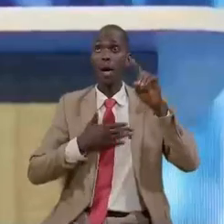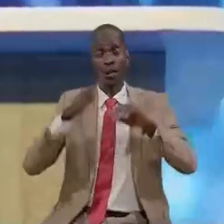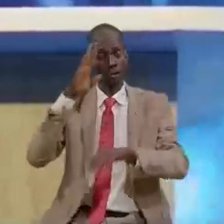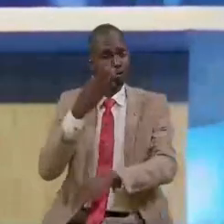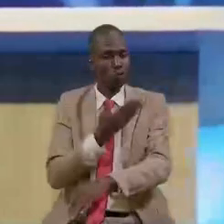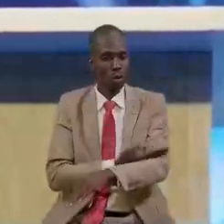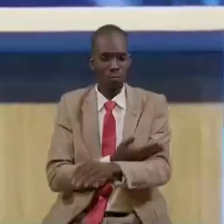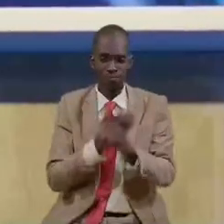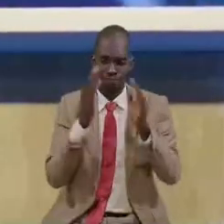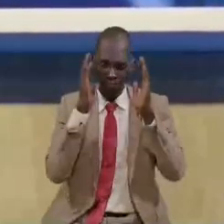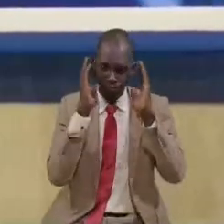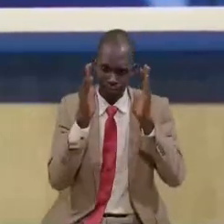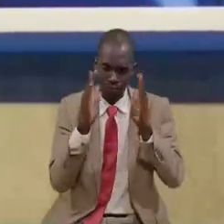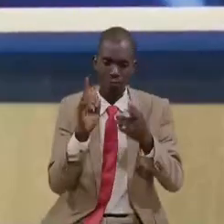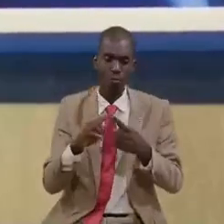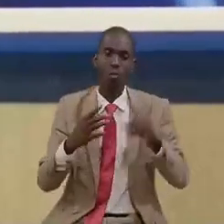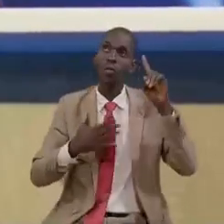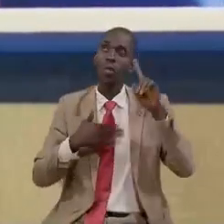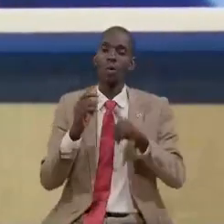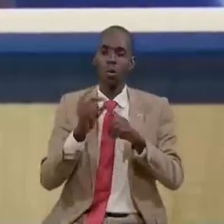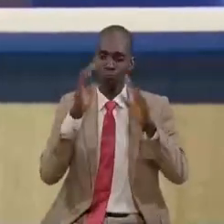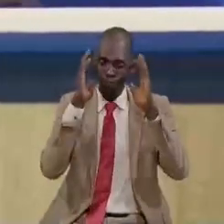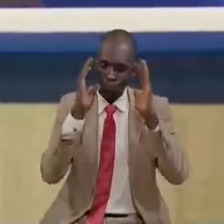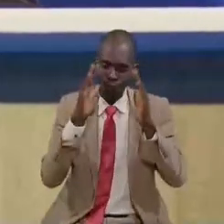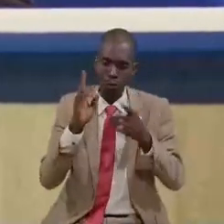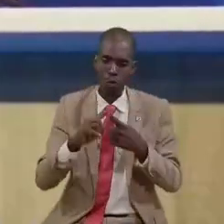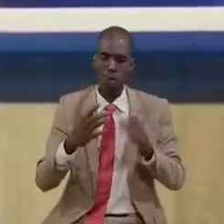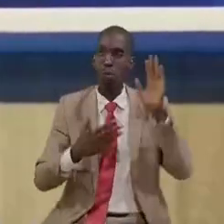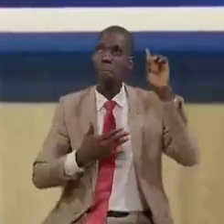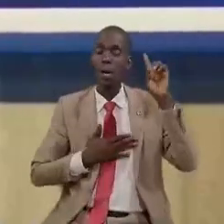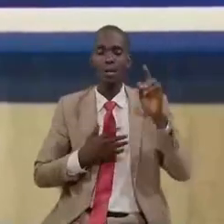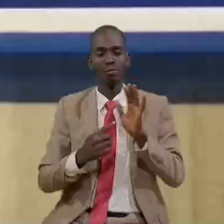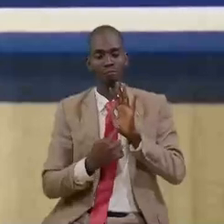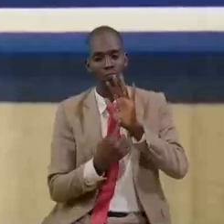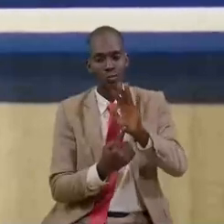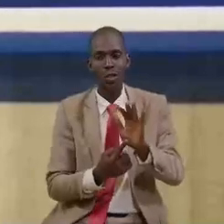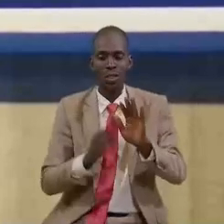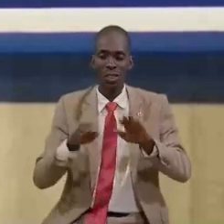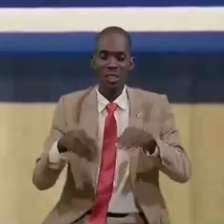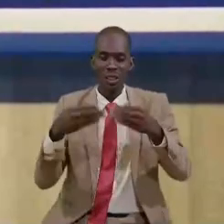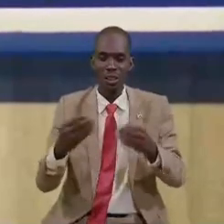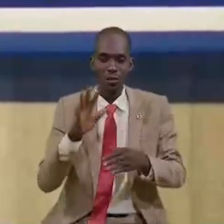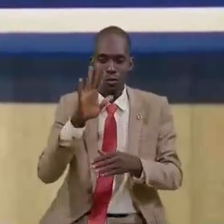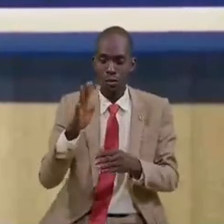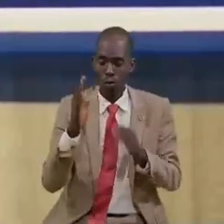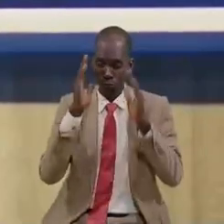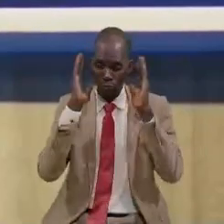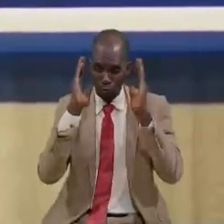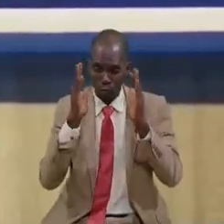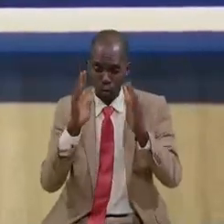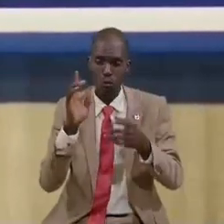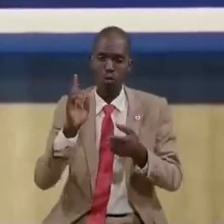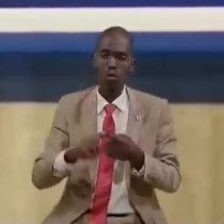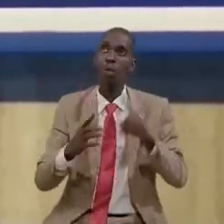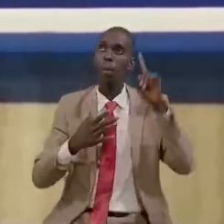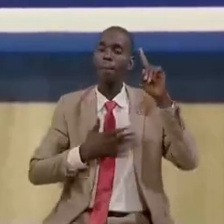sois attentif à mes paroles, sois attentif à ma révélation, prête l'oreille à mes discours. »